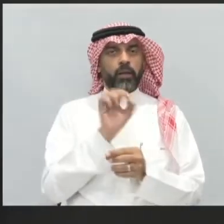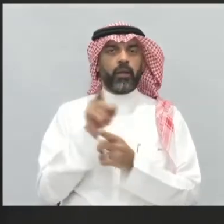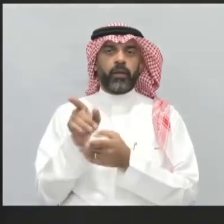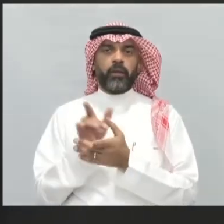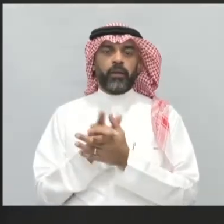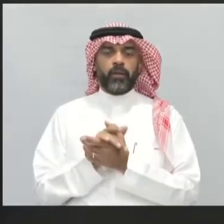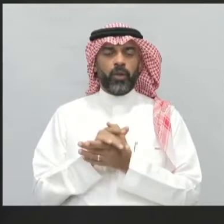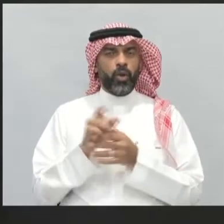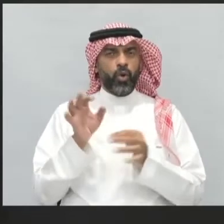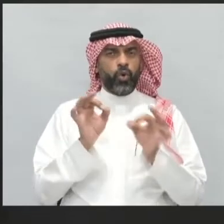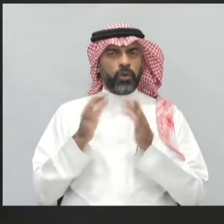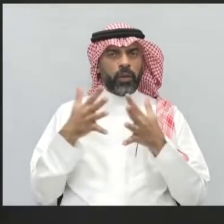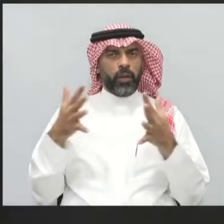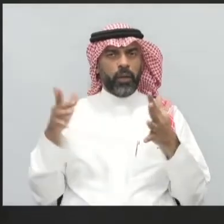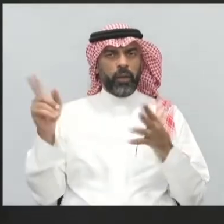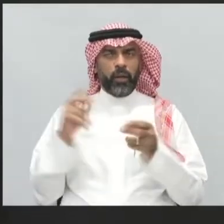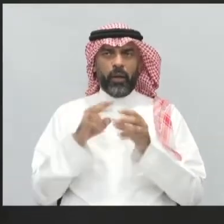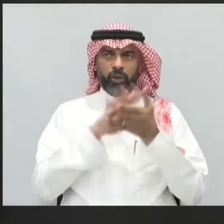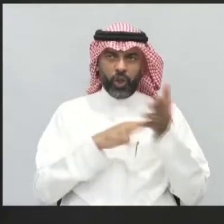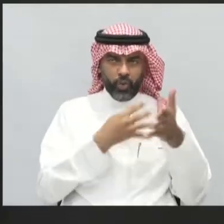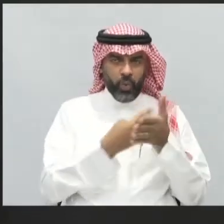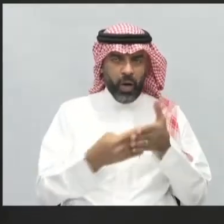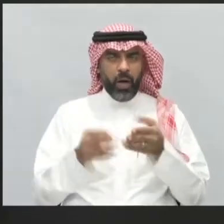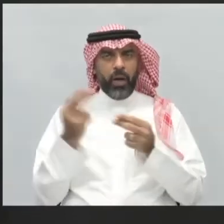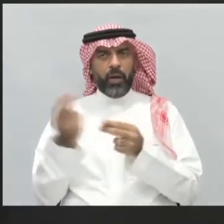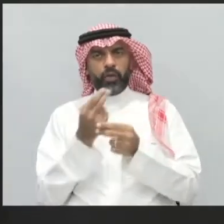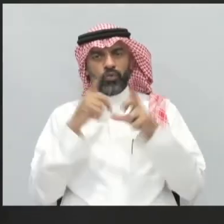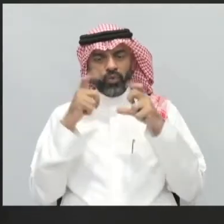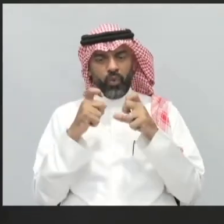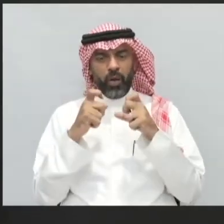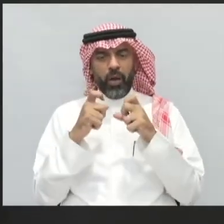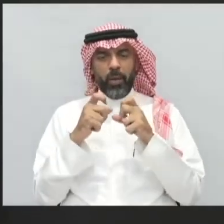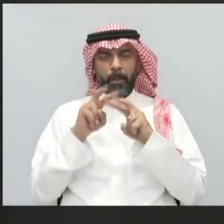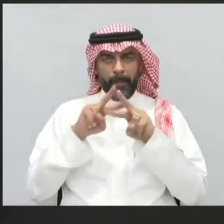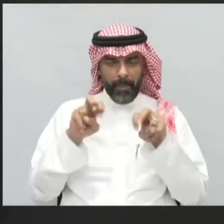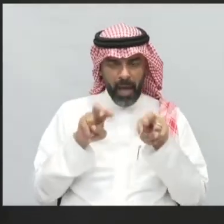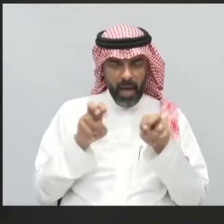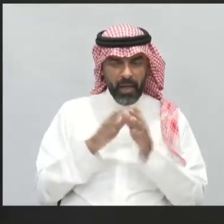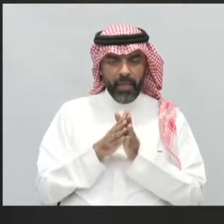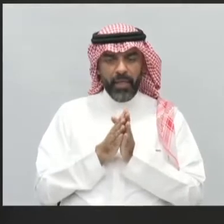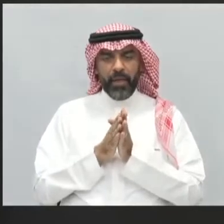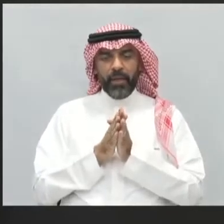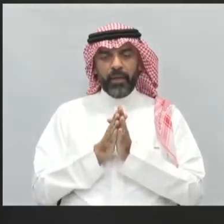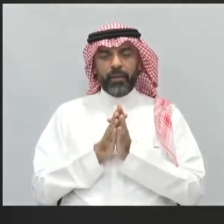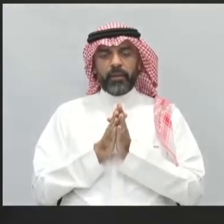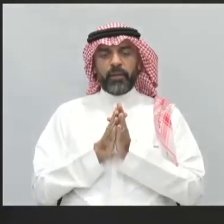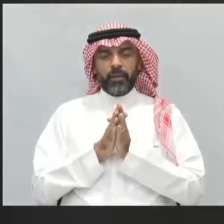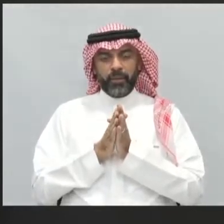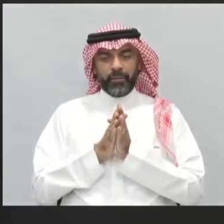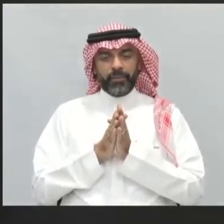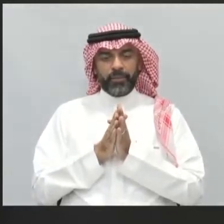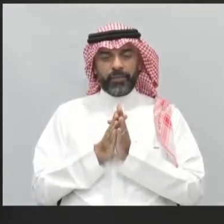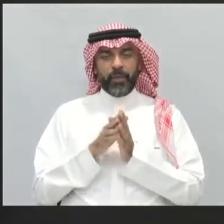انشاء جدول رسم صوره تخمير والتحقق قائمه تنفيرا المساله الاستدلال